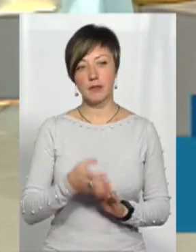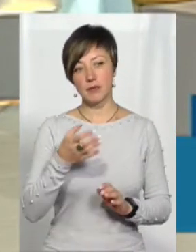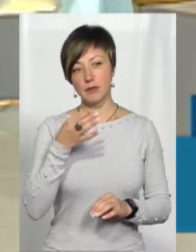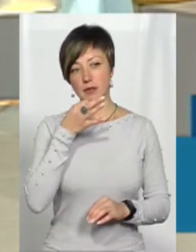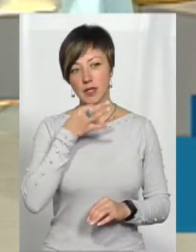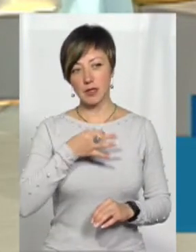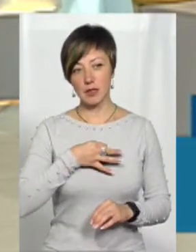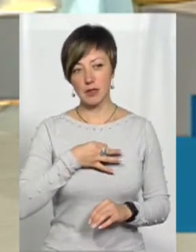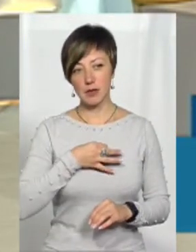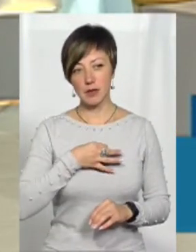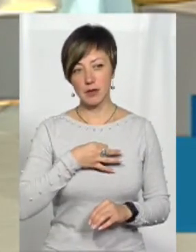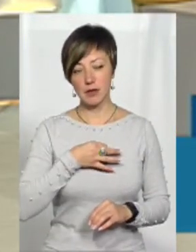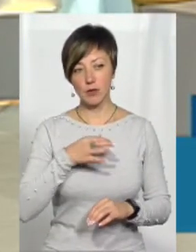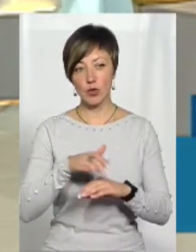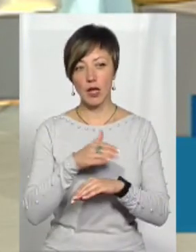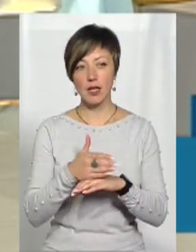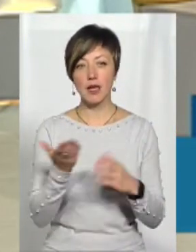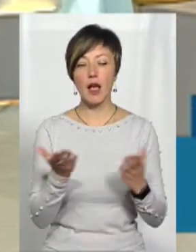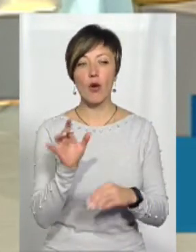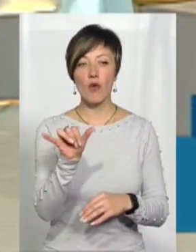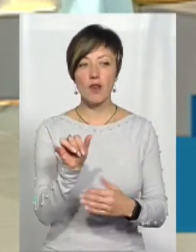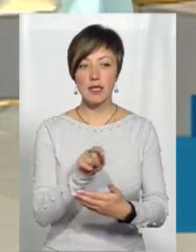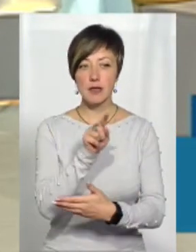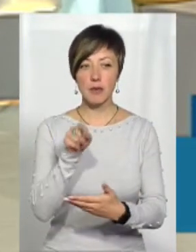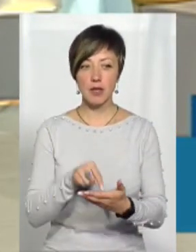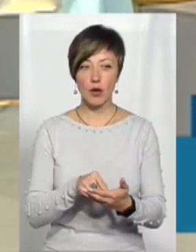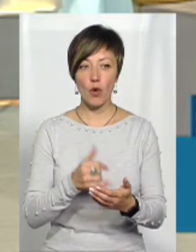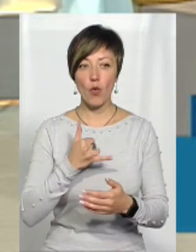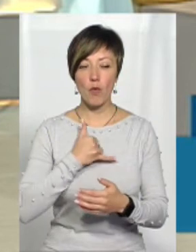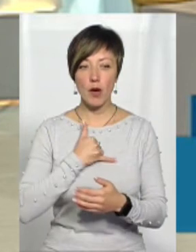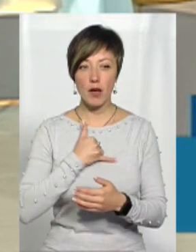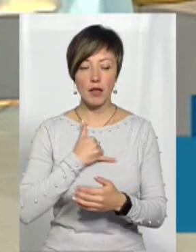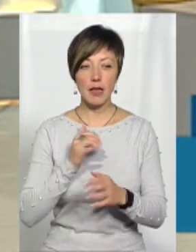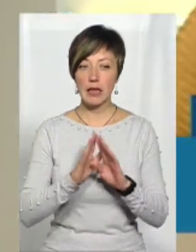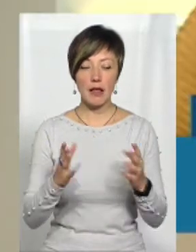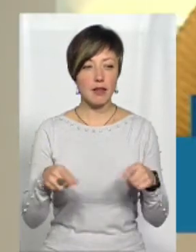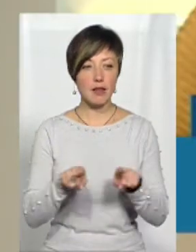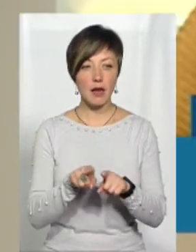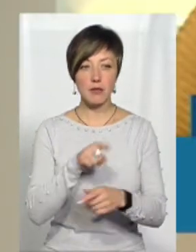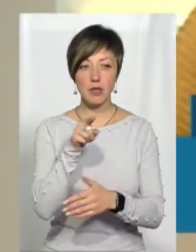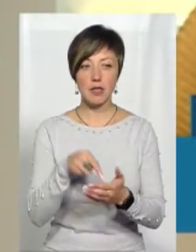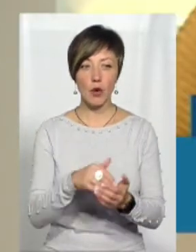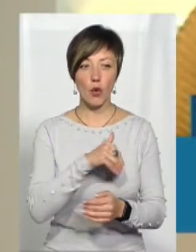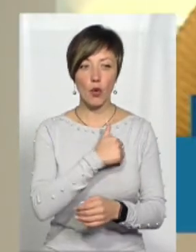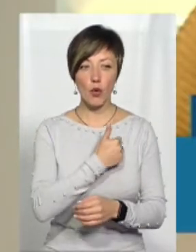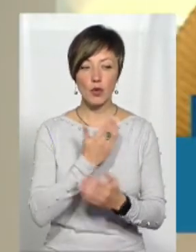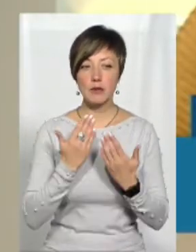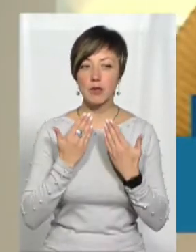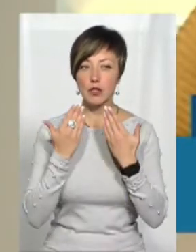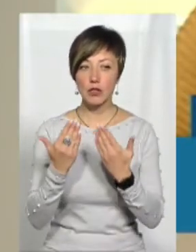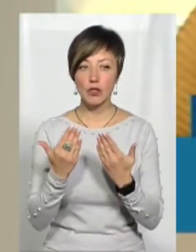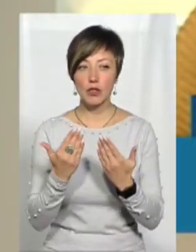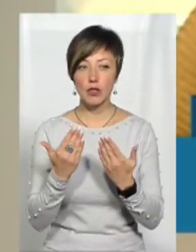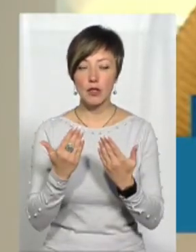Скажіть, будь ласка, яке у вас запитання? Я... в мене більш не так, як запитання. Я хочу просто питатися,